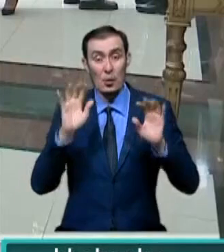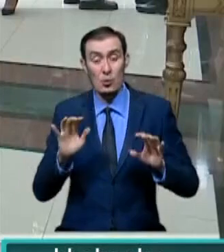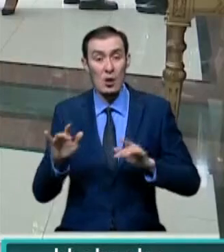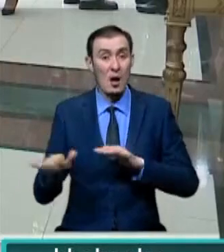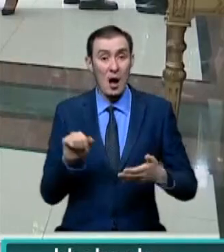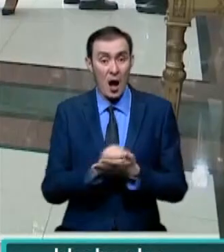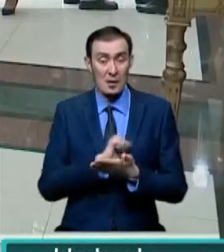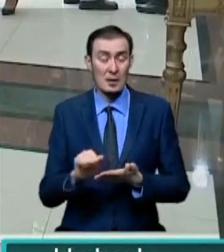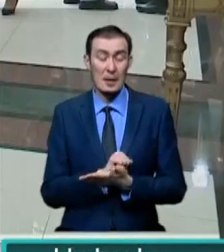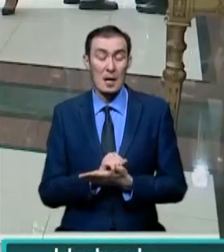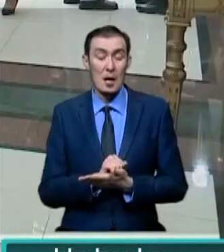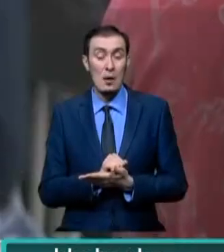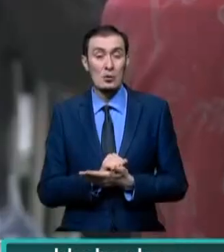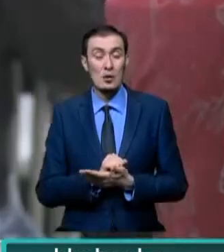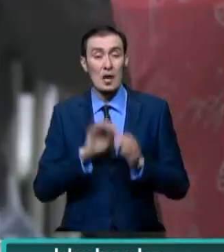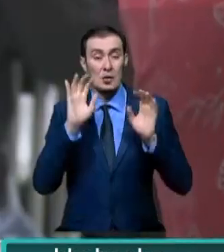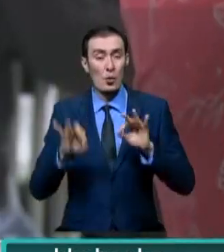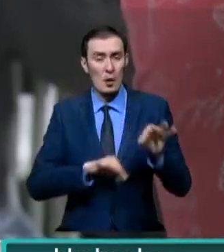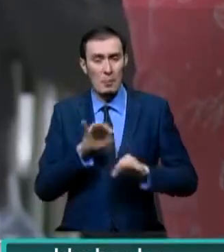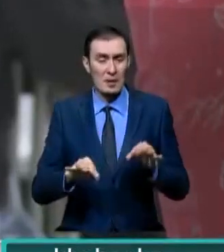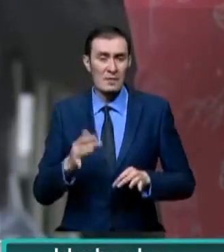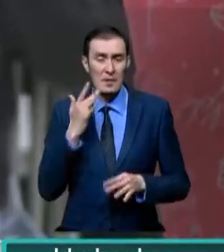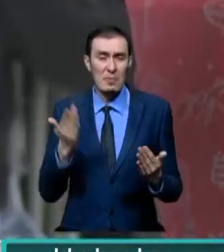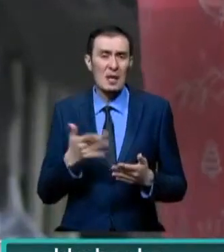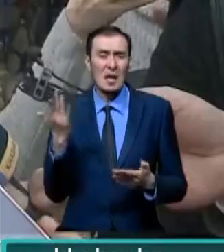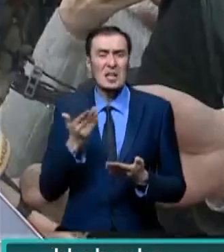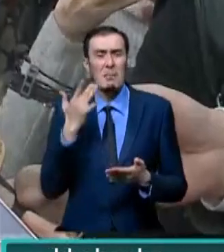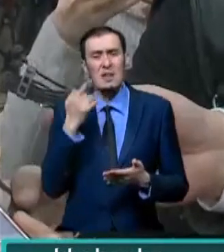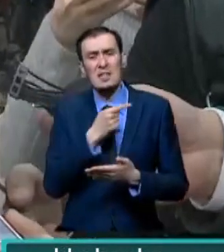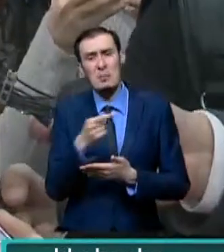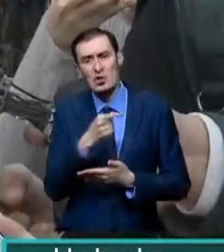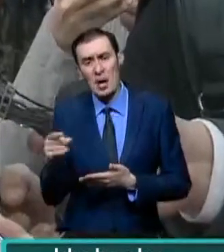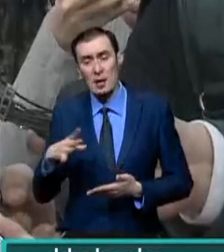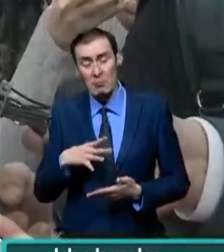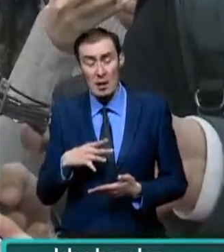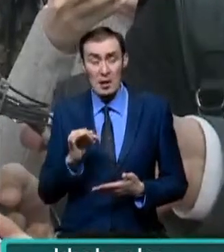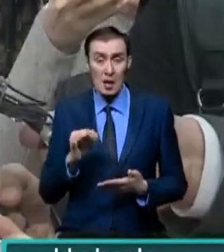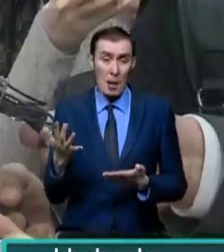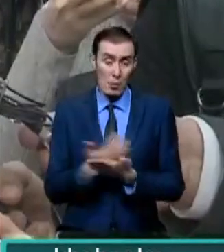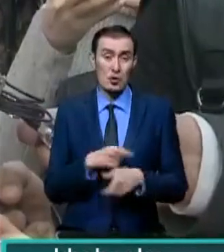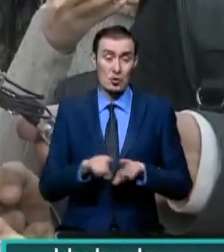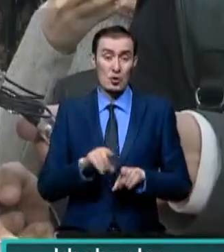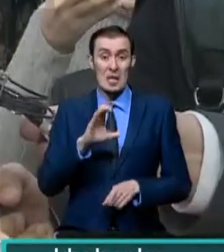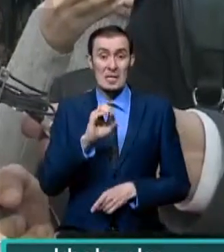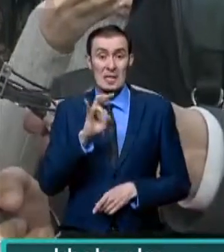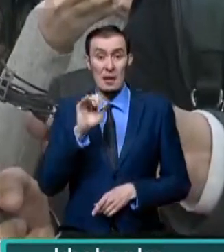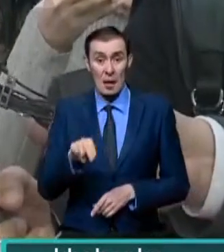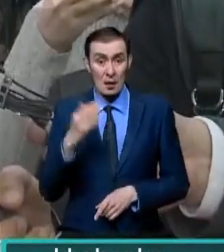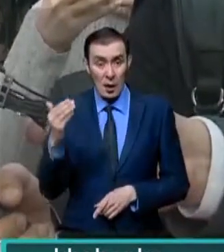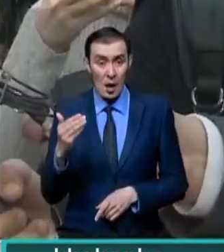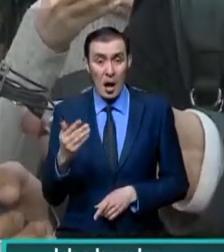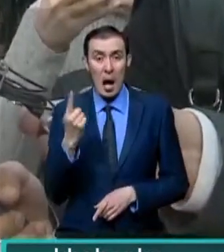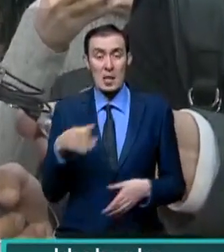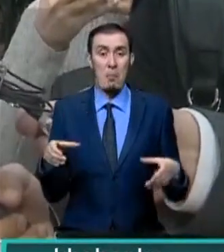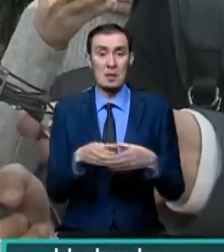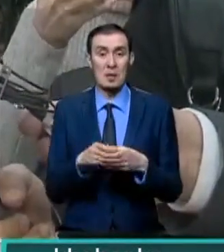акты. На моей практике законопроекты неоднократно сходило с какими-то замечаниями. Да? И получалось так, что Сенат